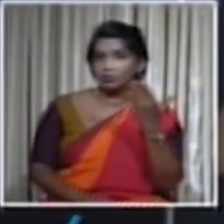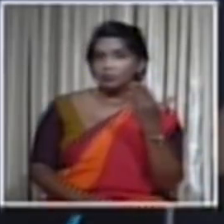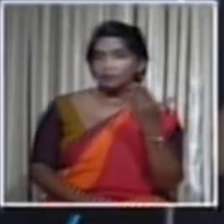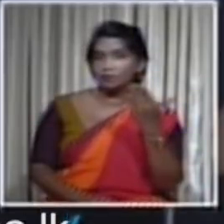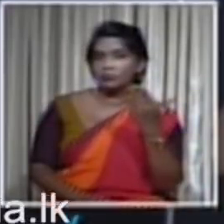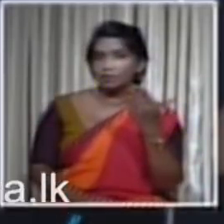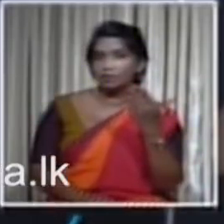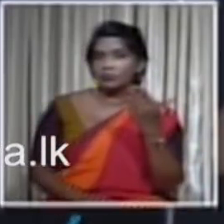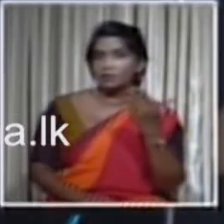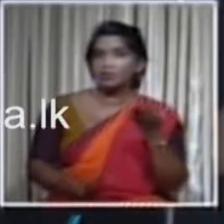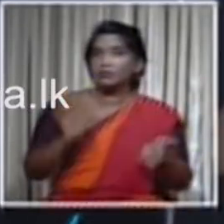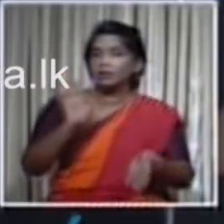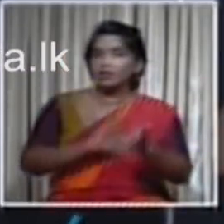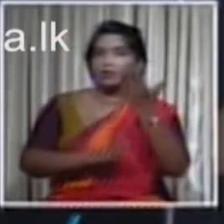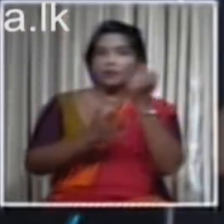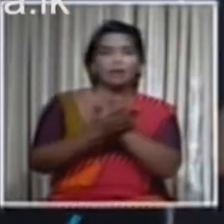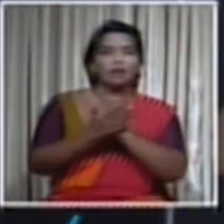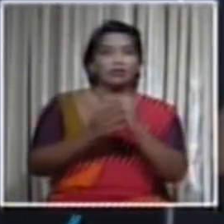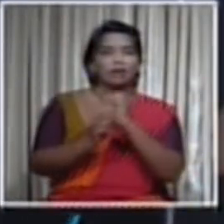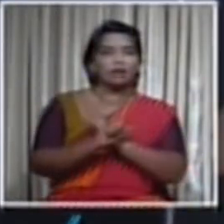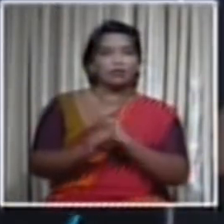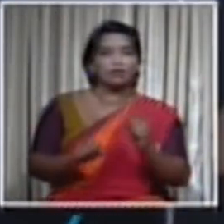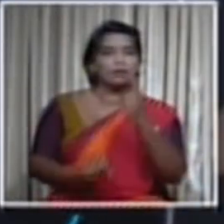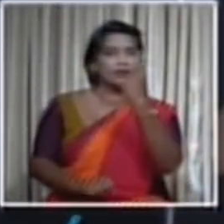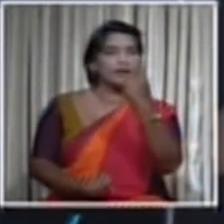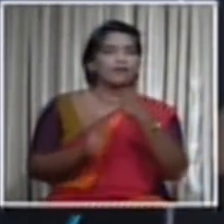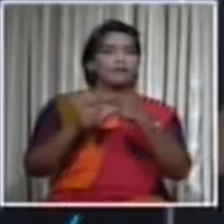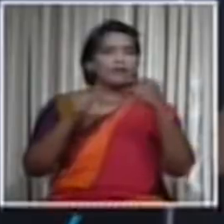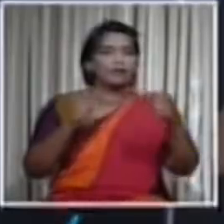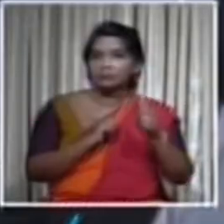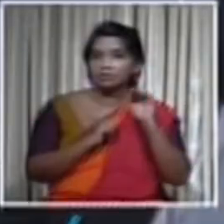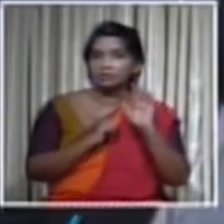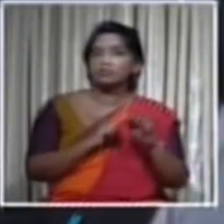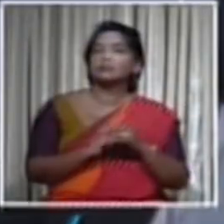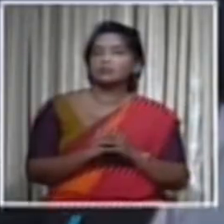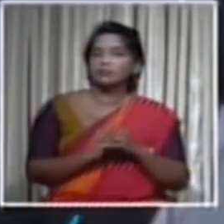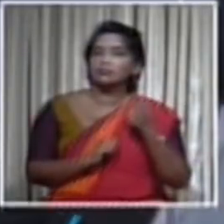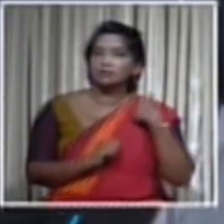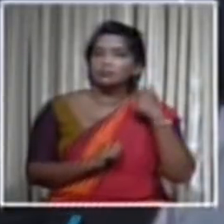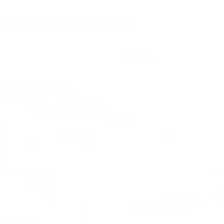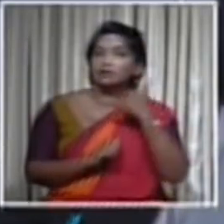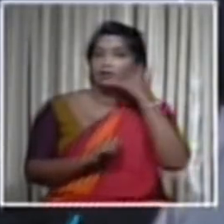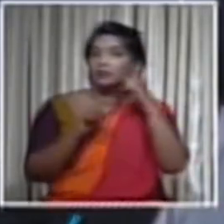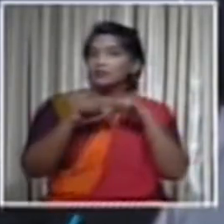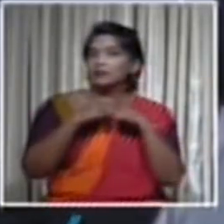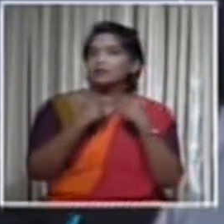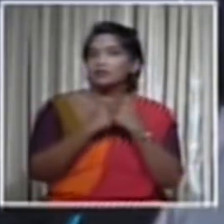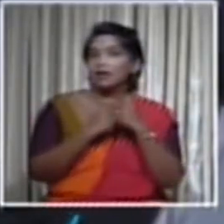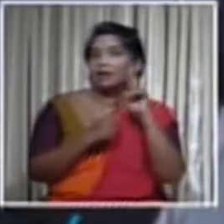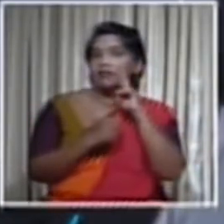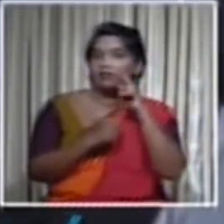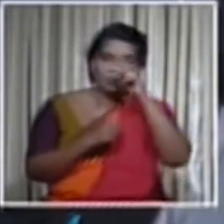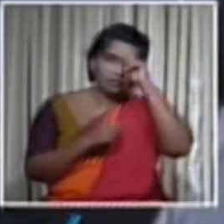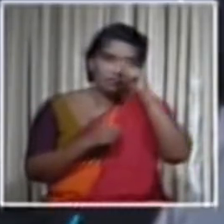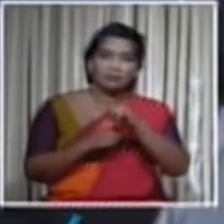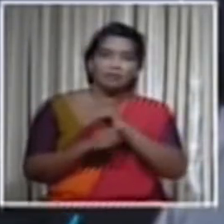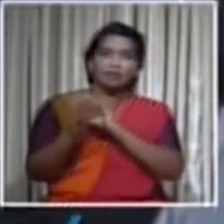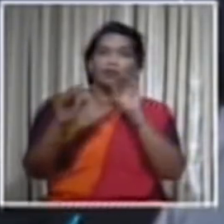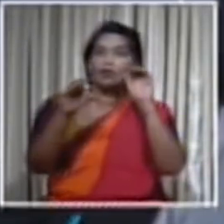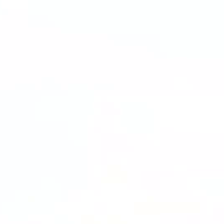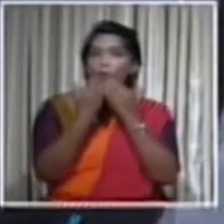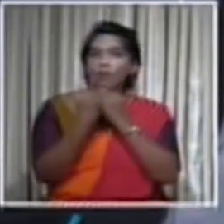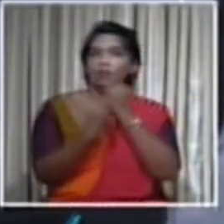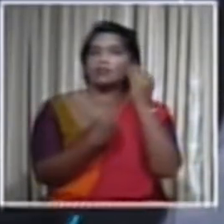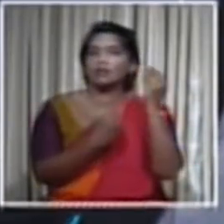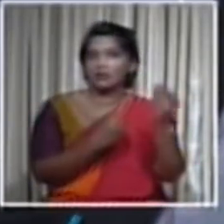නැහැ. එළියට ගියපු අය කවුරුත් නැති නිසා දැන් ඔබතුමා තමයි විපක්ෂ නායකයෙක් ඉන්නේ. මම හිතන්නේ සජය බෙට රණවීර වික්‍රමසිංහ අමතුමා තමයි හොඳම උපදෙස්